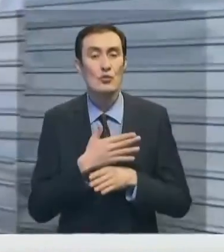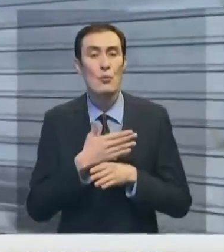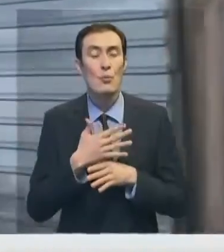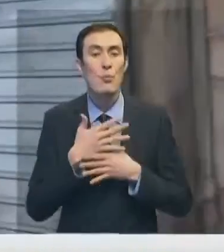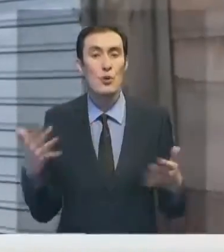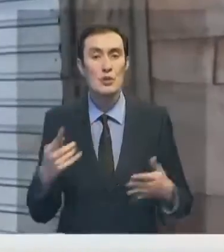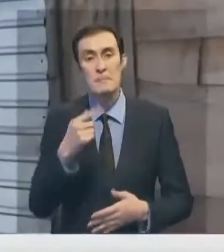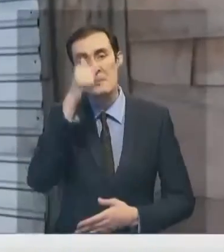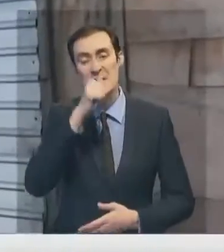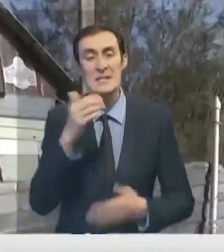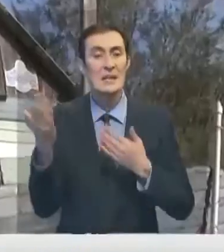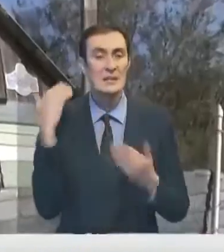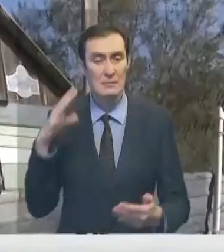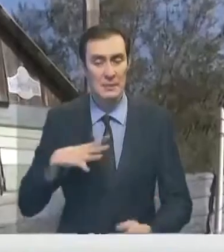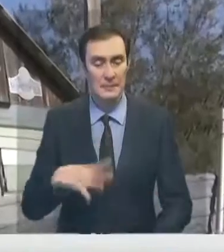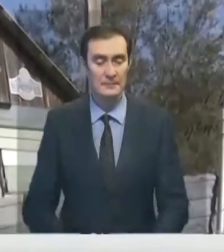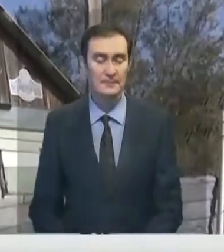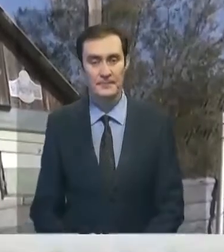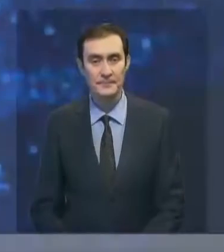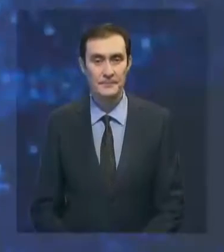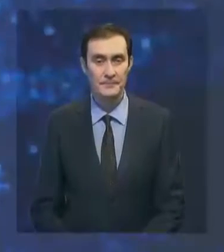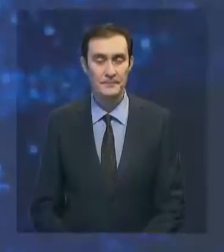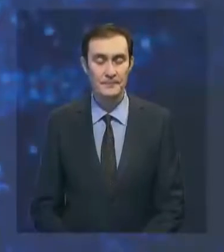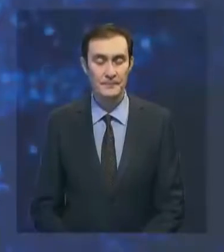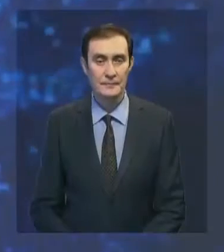больше месяца назад.